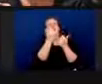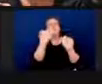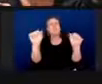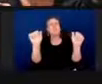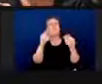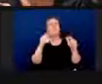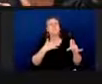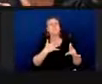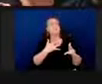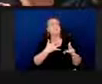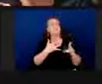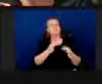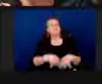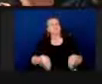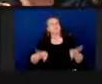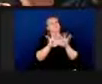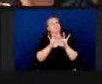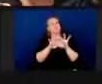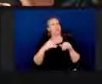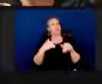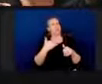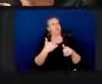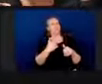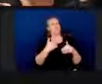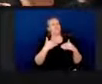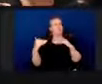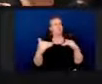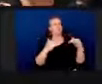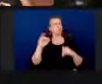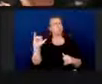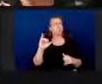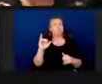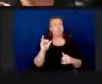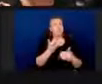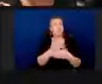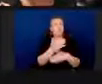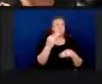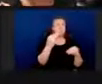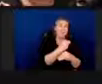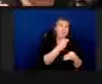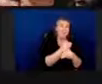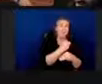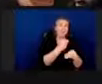وأيضا يساعد في الإنصاف الأقلية بالنسبة